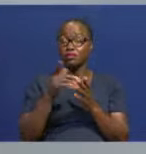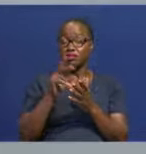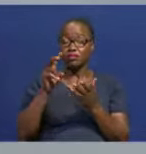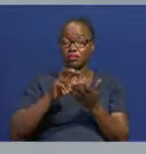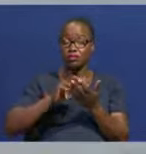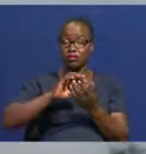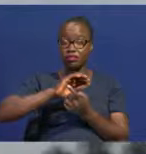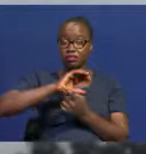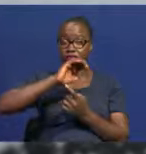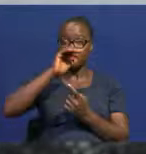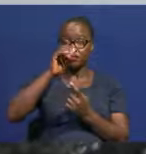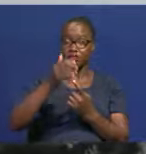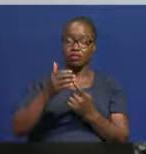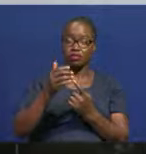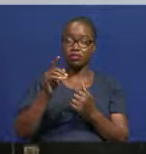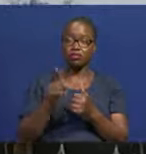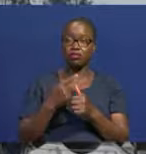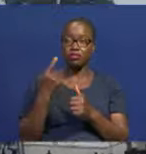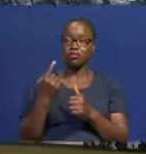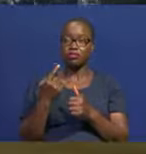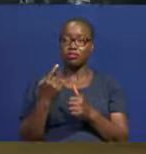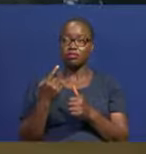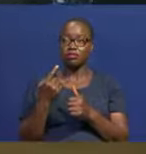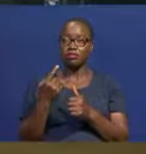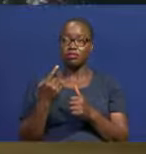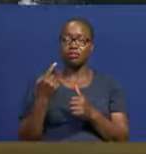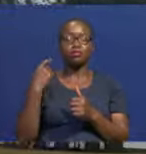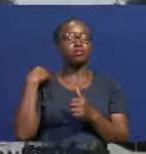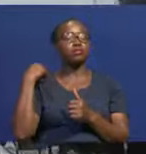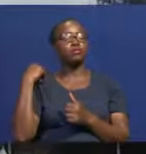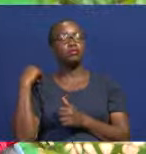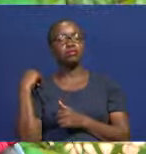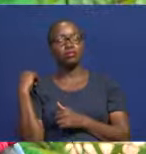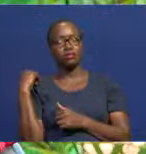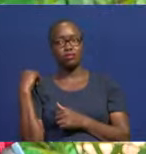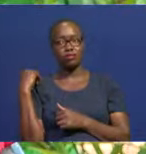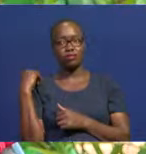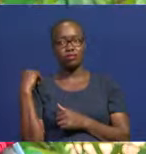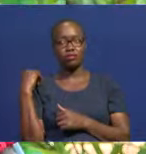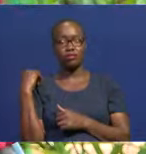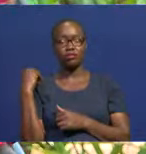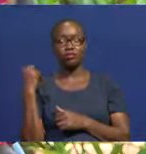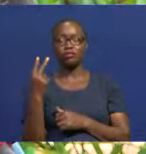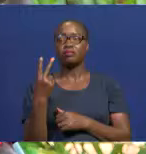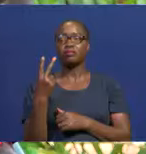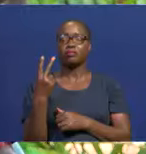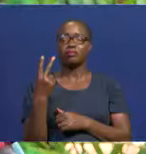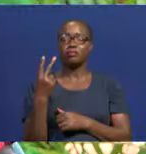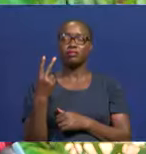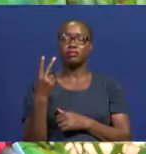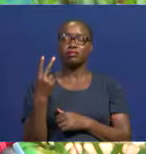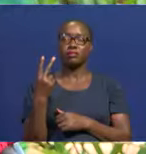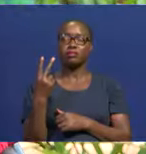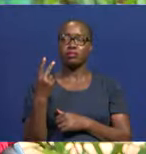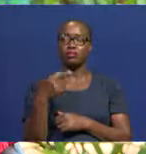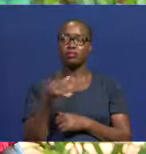ambao kwanza wamejitolea. Pili ni watu